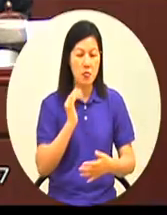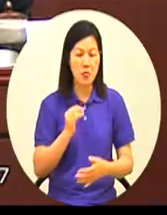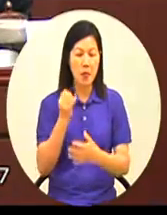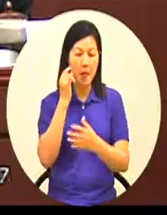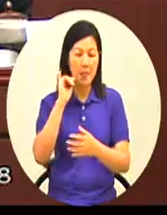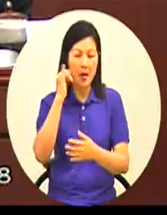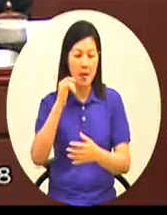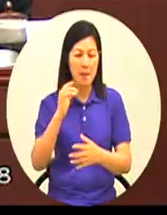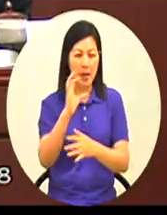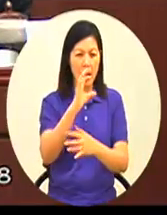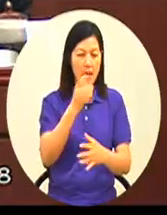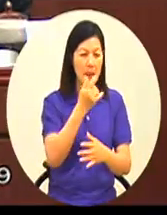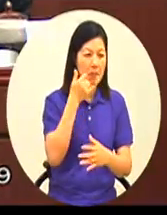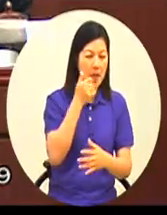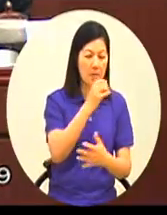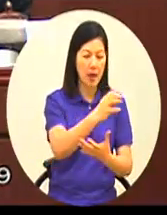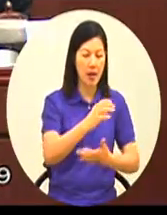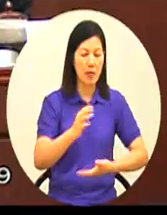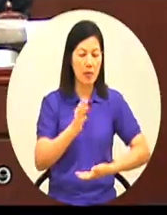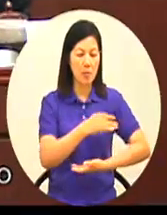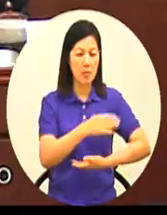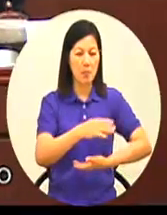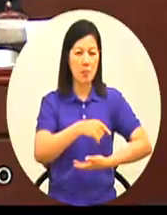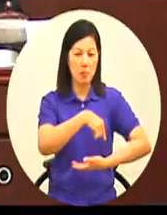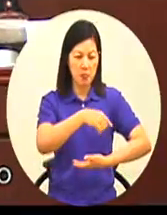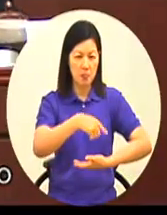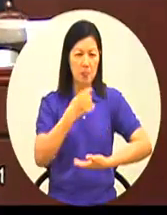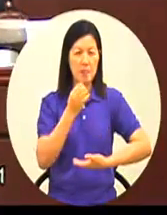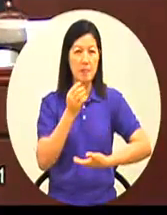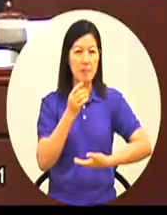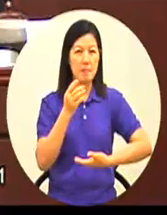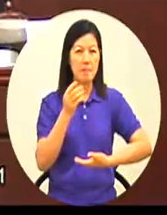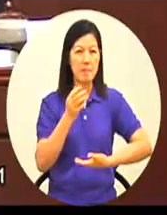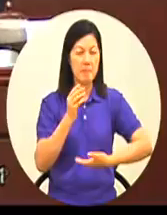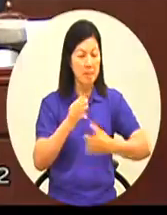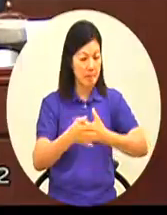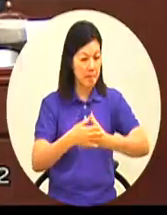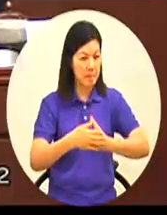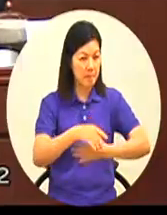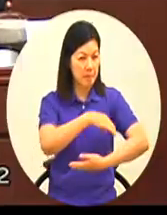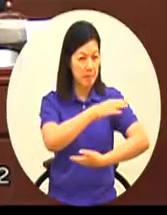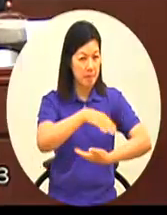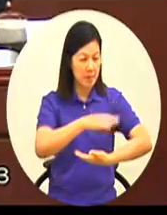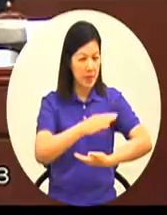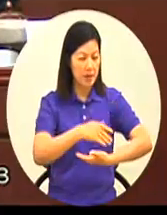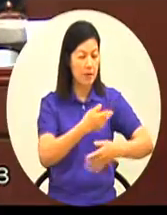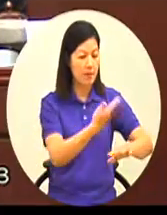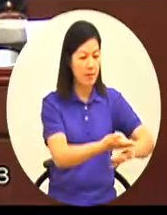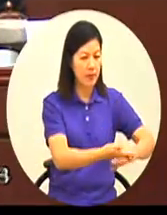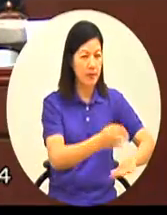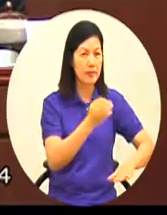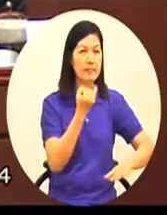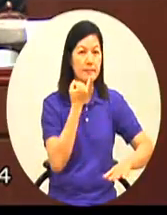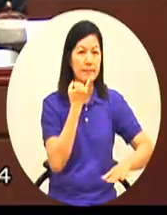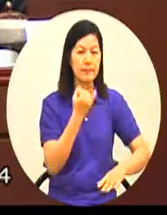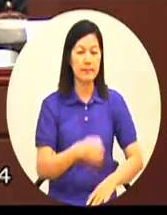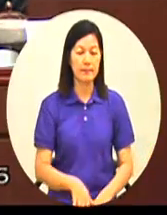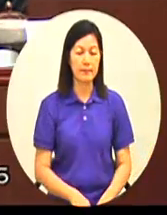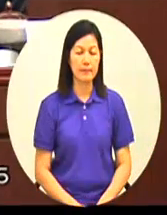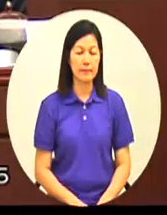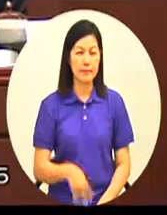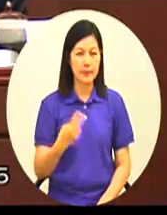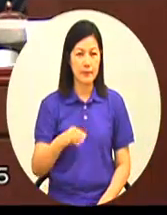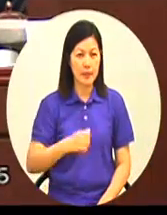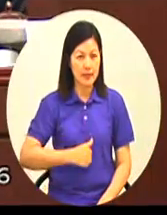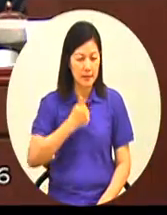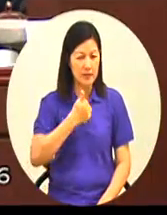上厕所的时候，她手上抱着 baby 的时候， baby 是有可以放的。而且我们在整个还实际